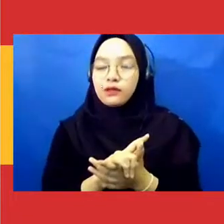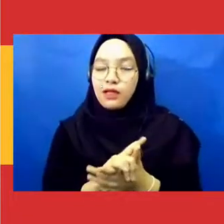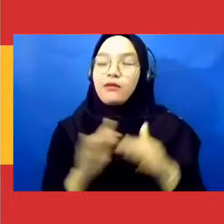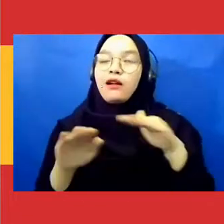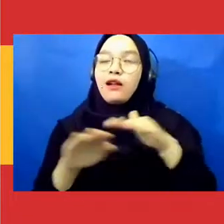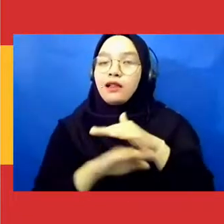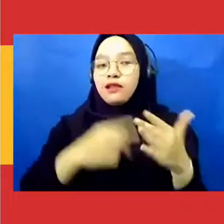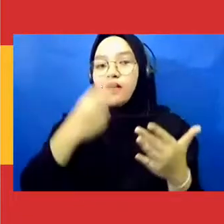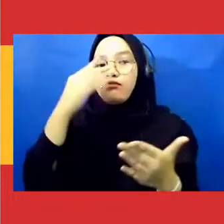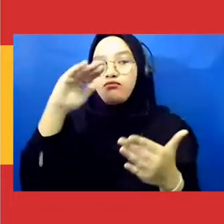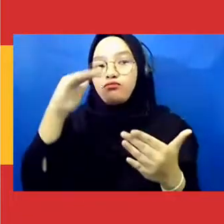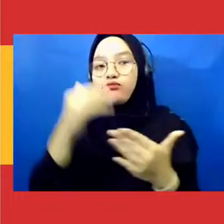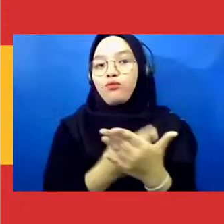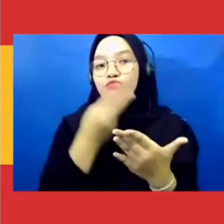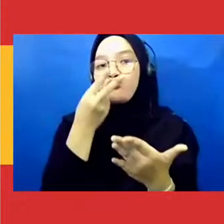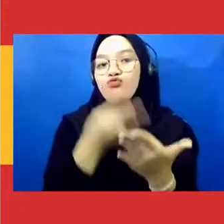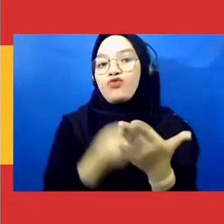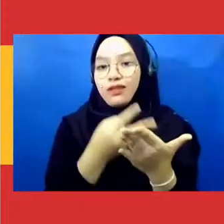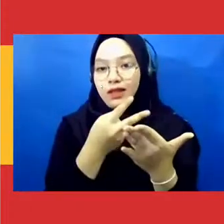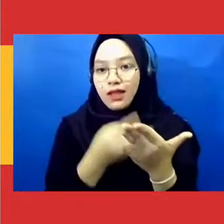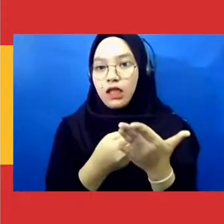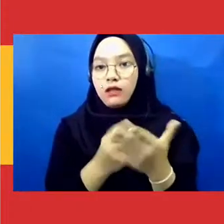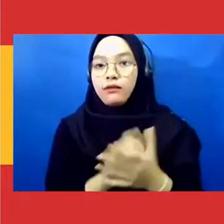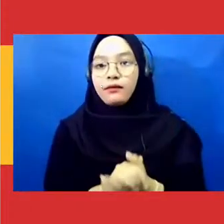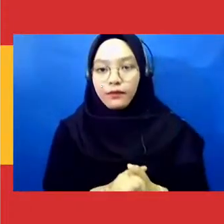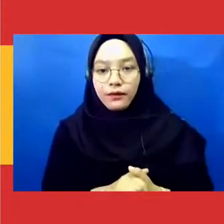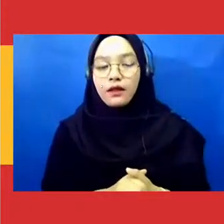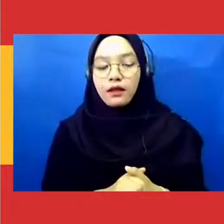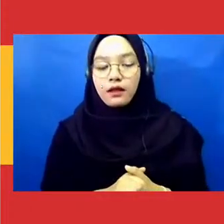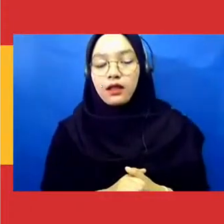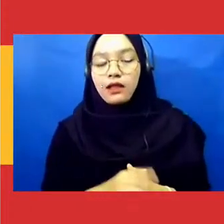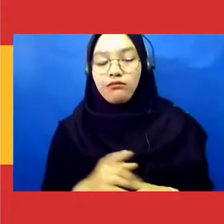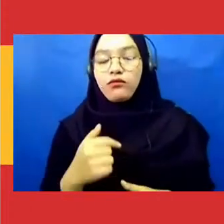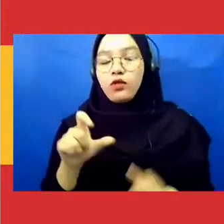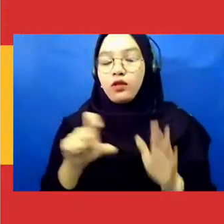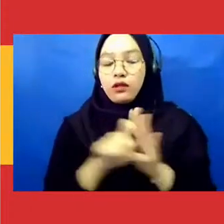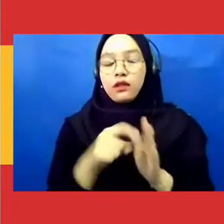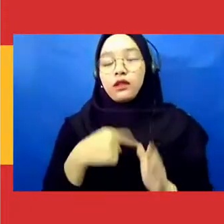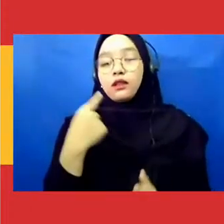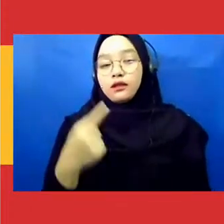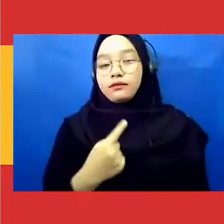contohnya kita bisa melihat bagaimana kita